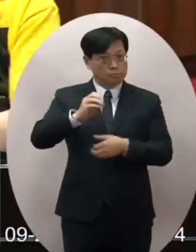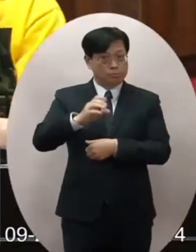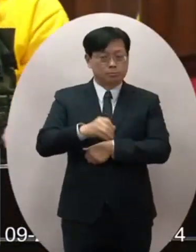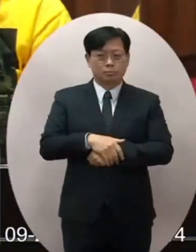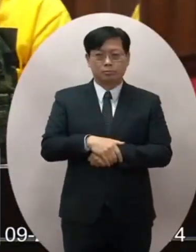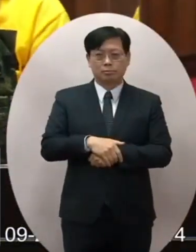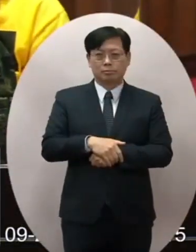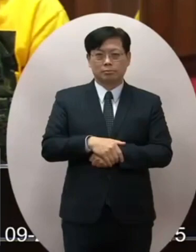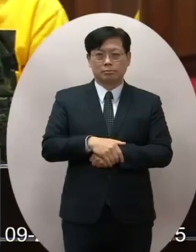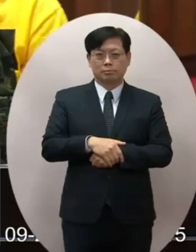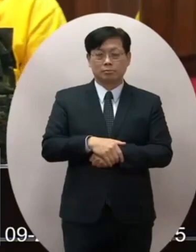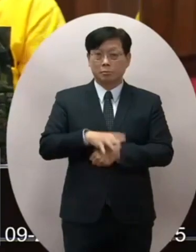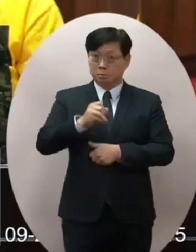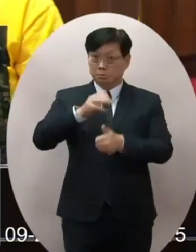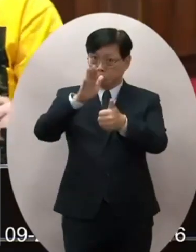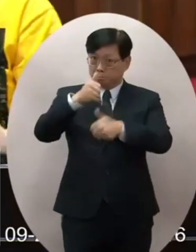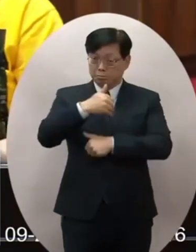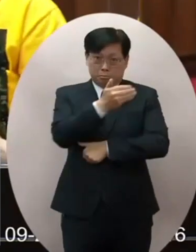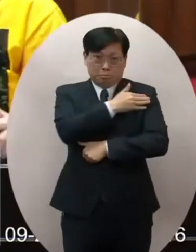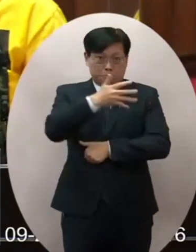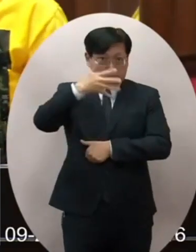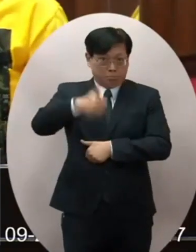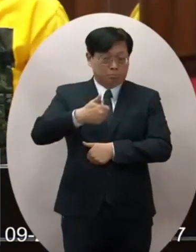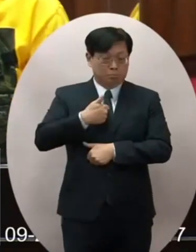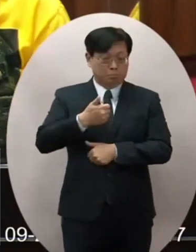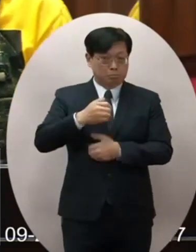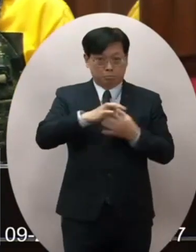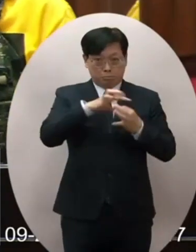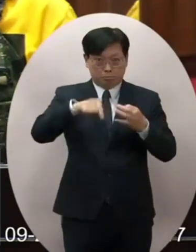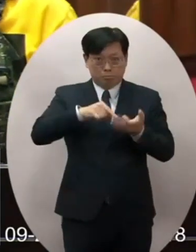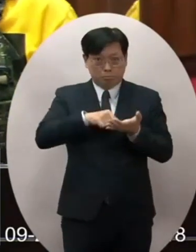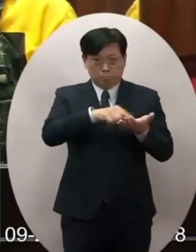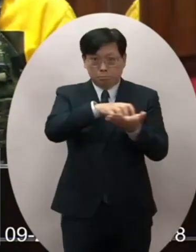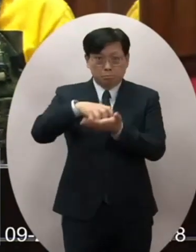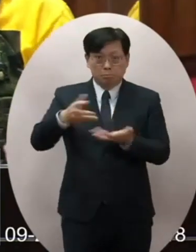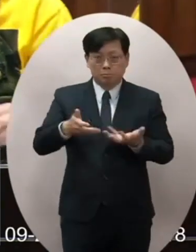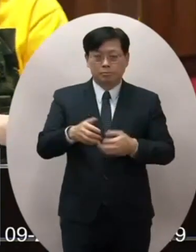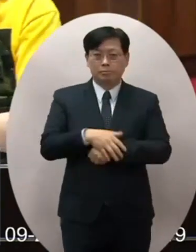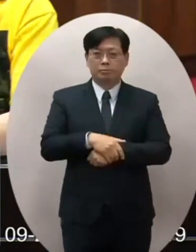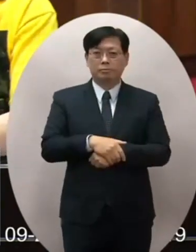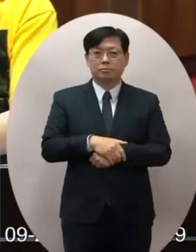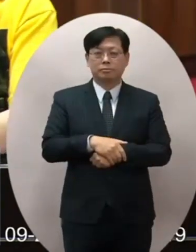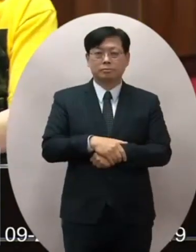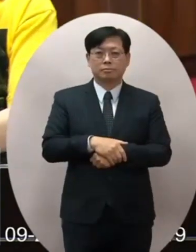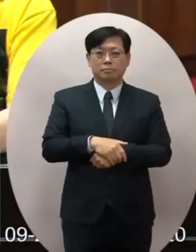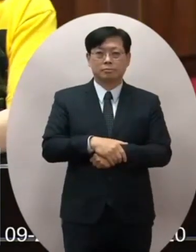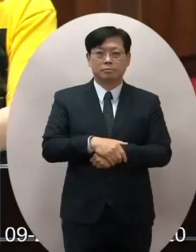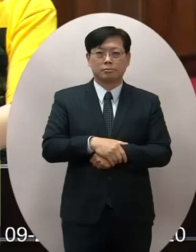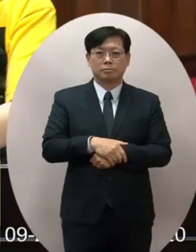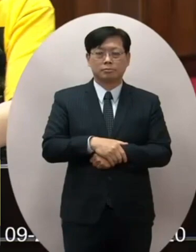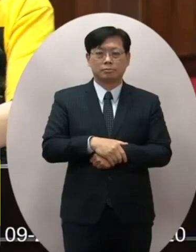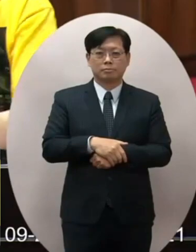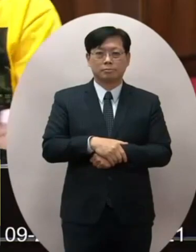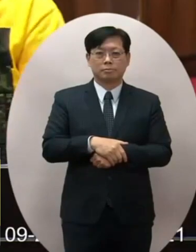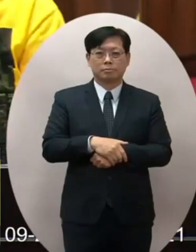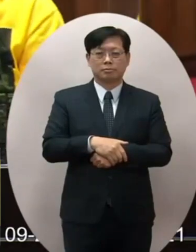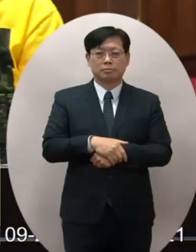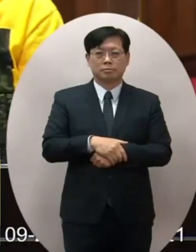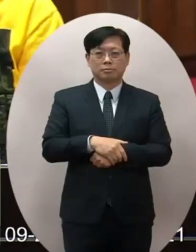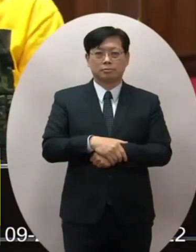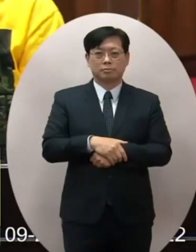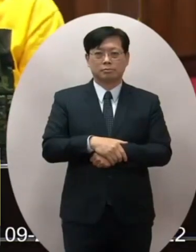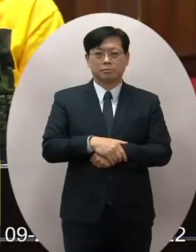件事？你有没有找陈耀祥关心静电视的申请呢？ 委员，你秀的这一张日期